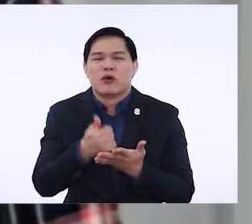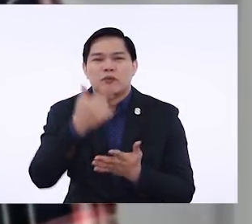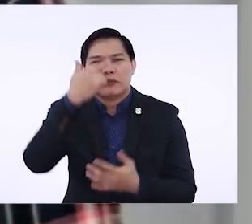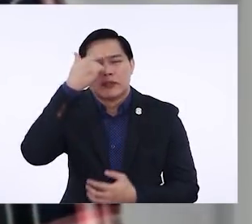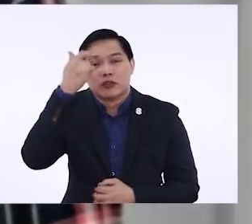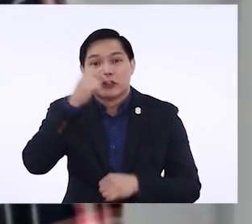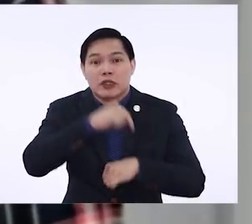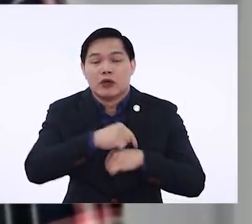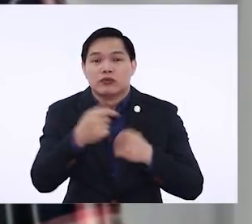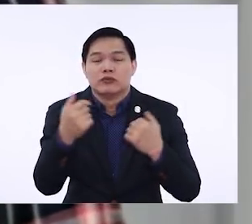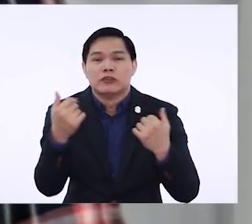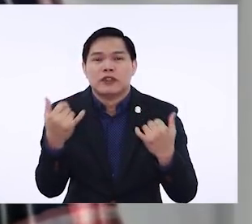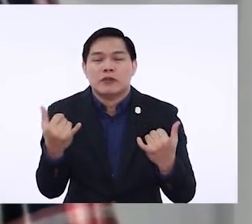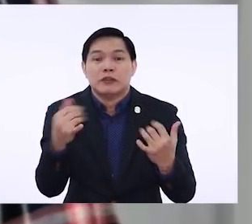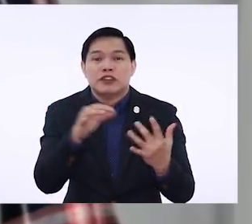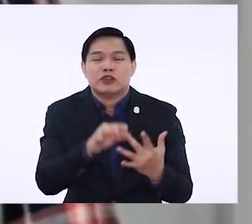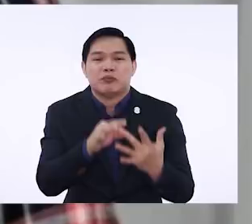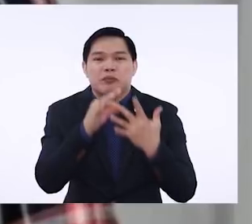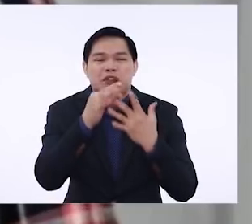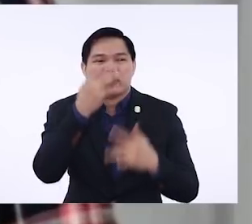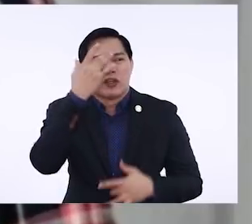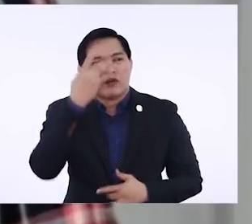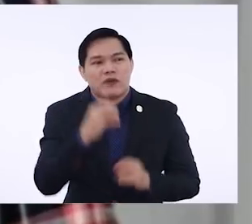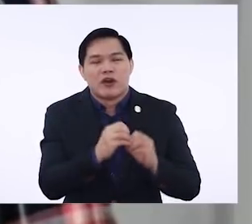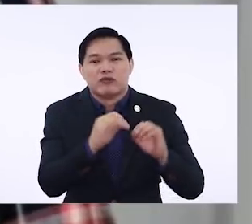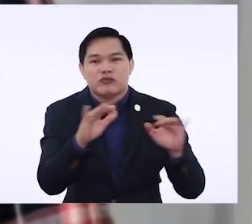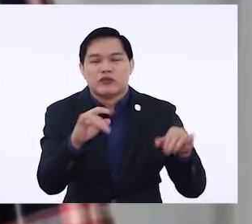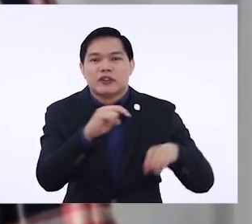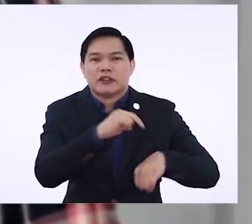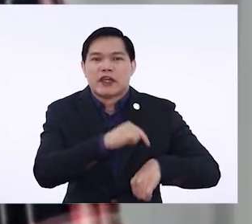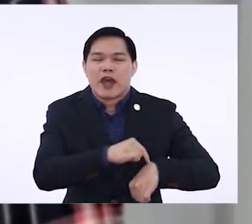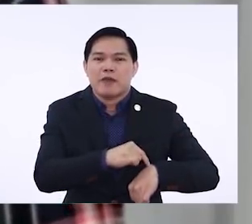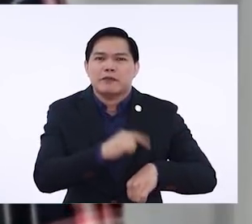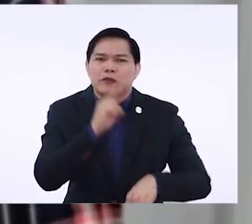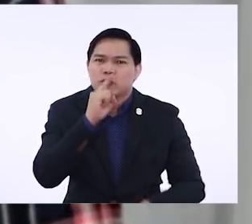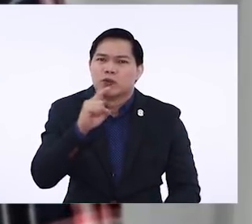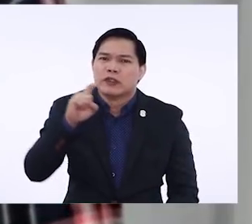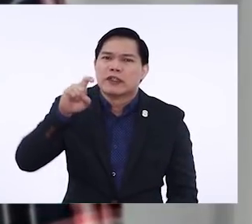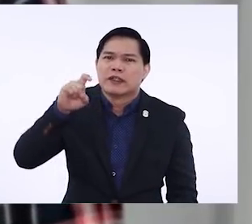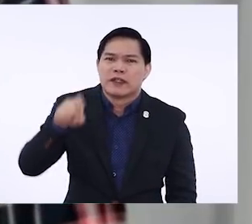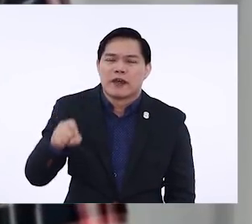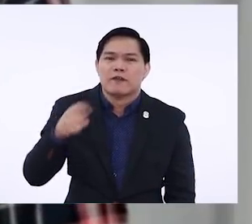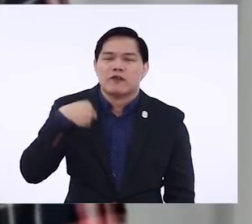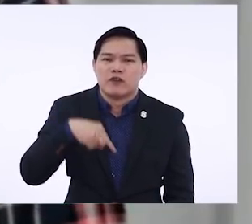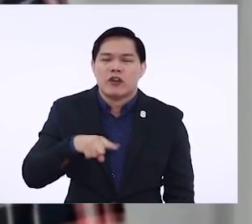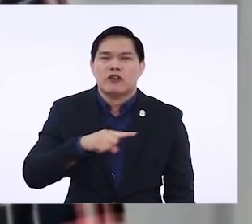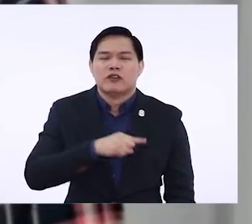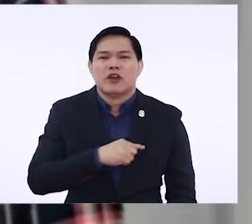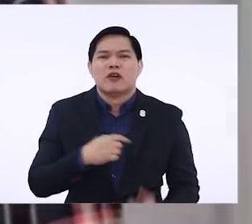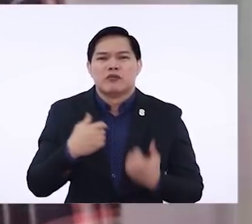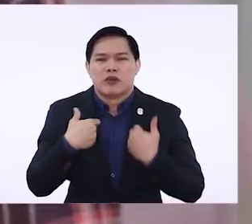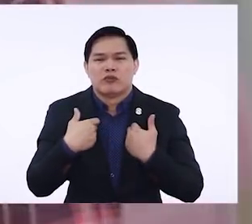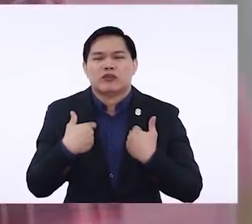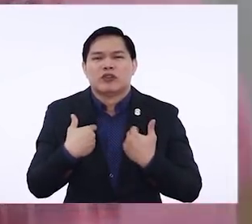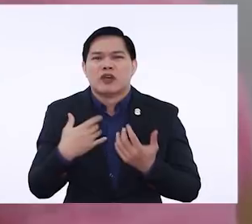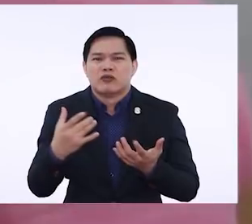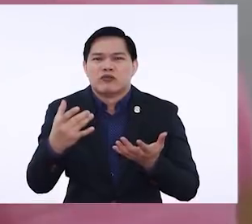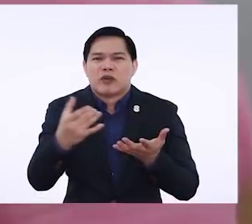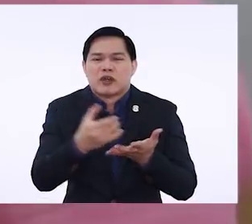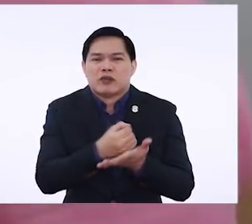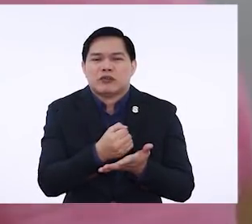dahil sa panahon ngayon, lalo na sa panahon ng pandemya, ay kailangan magkaroon tayo ng extra na